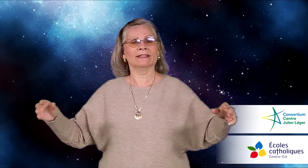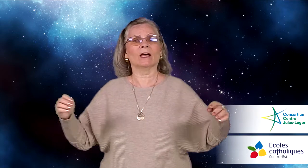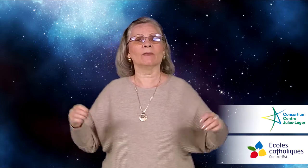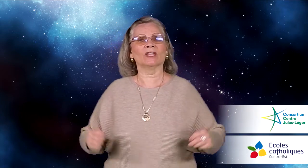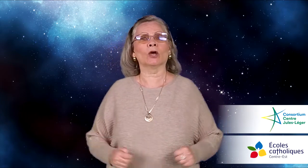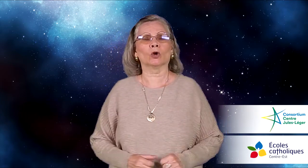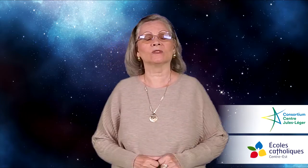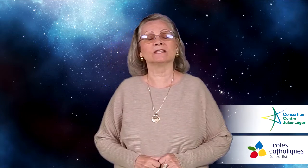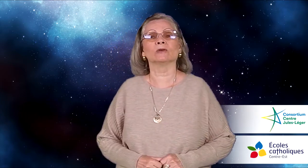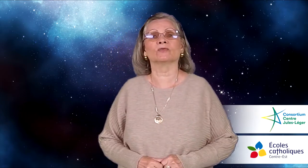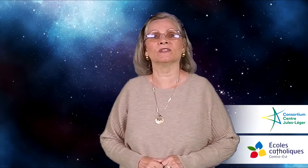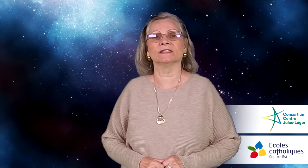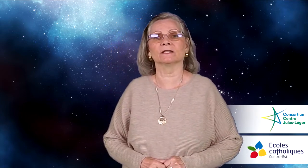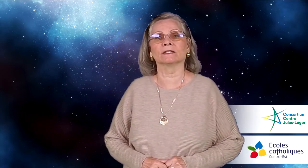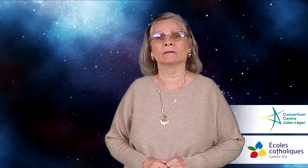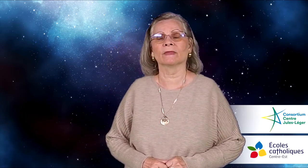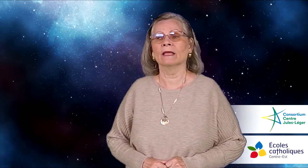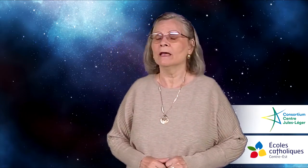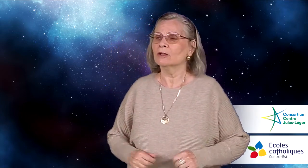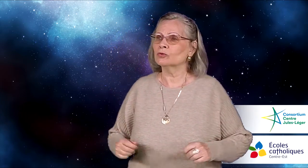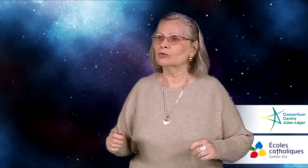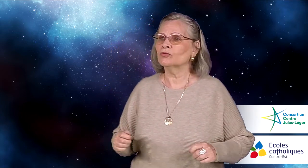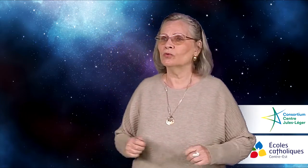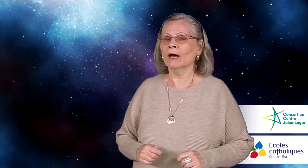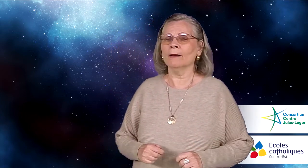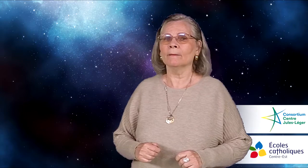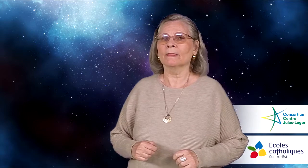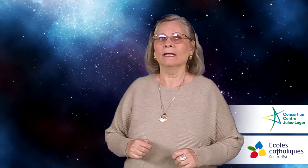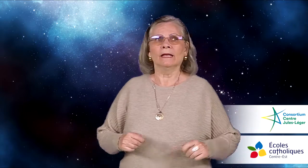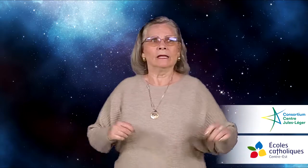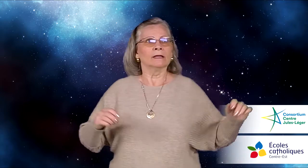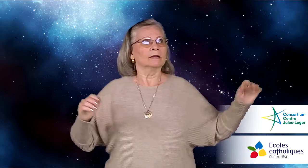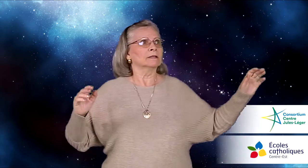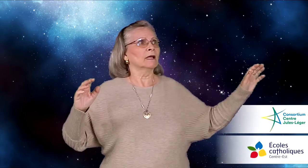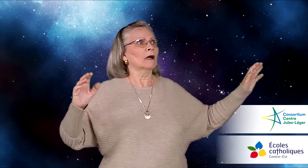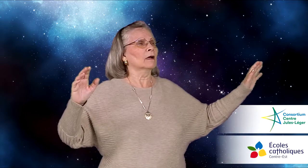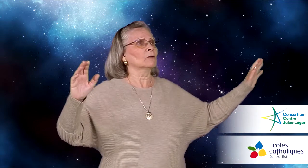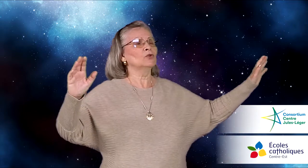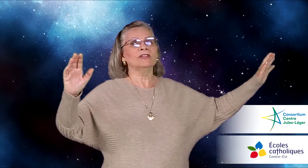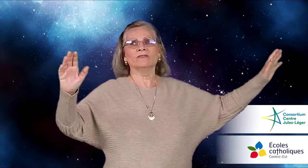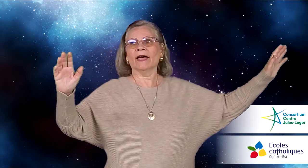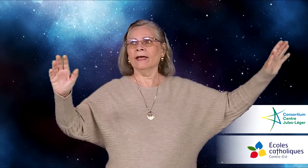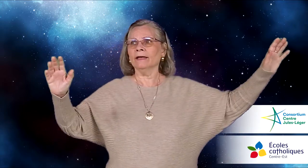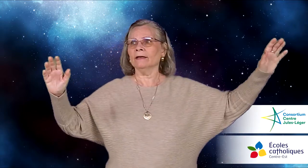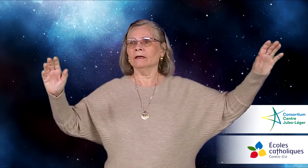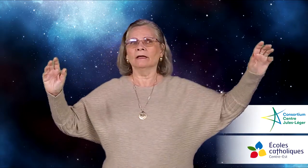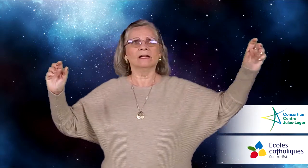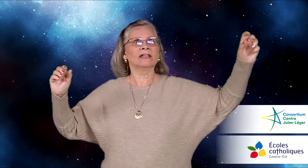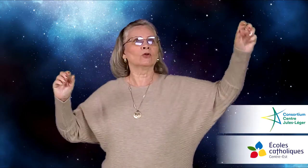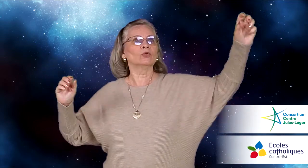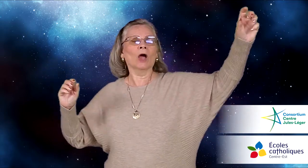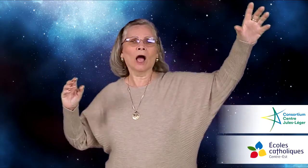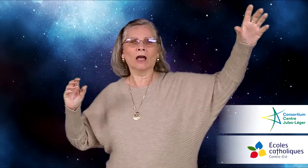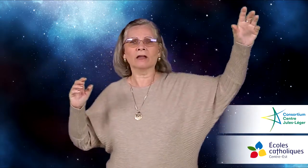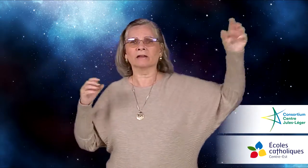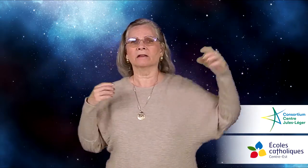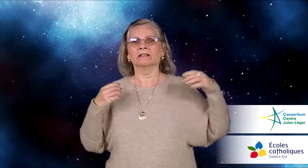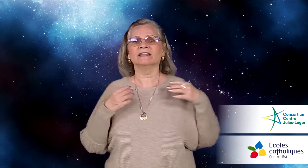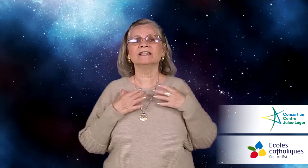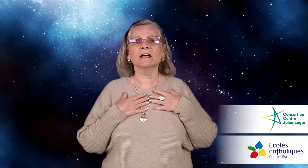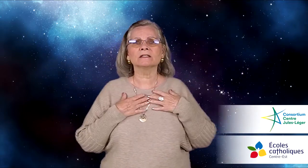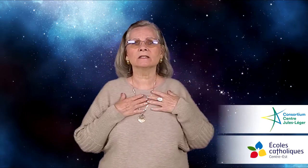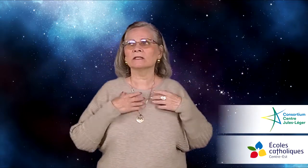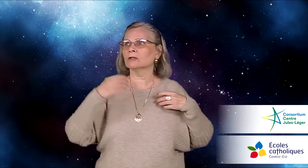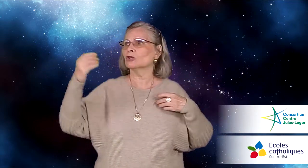est en meilleure condition physique. Toutefois, dans l'univers, les couleurs